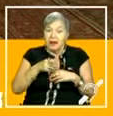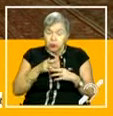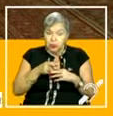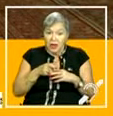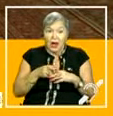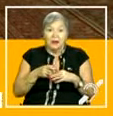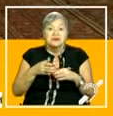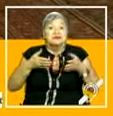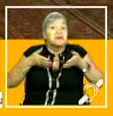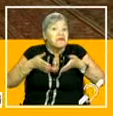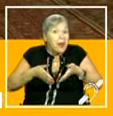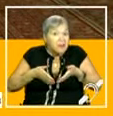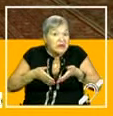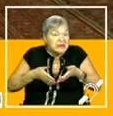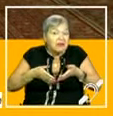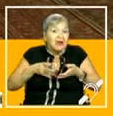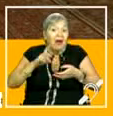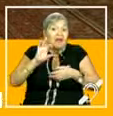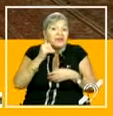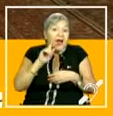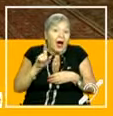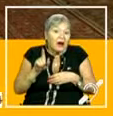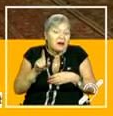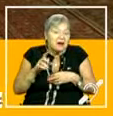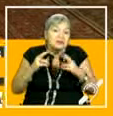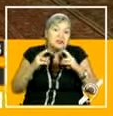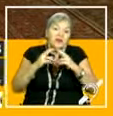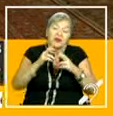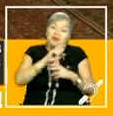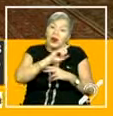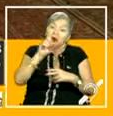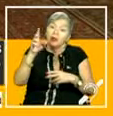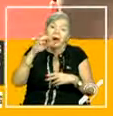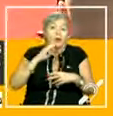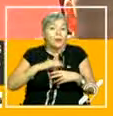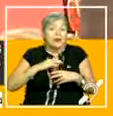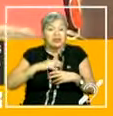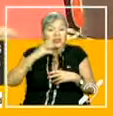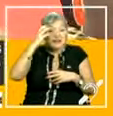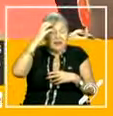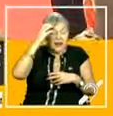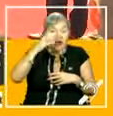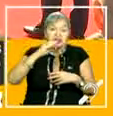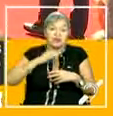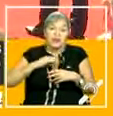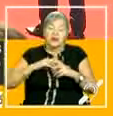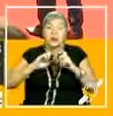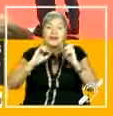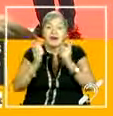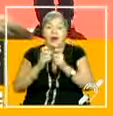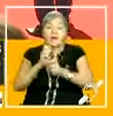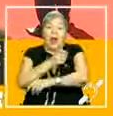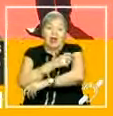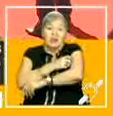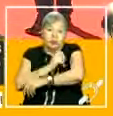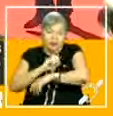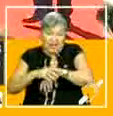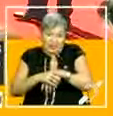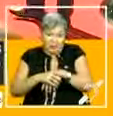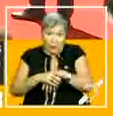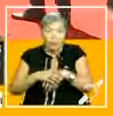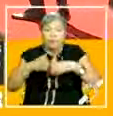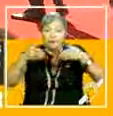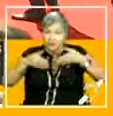de fapt, prezent aici în plenul Parlamentului, dar va avea o întâlnire doar cu președintele Senatului și cu președintele Camerei Deputaților. Va fi prezent la